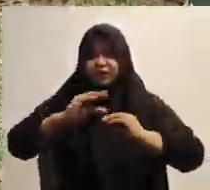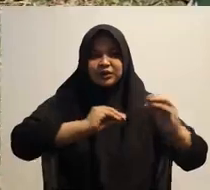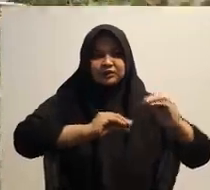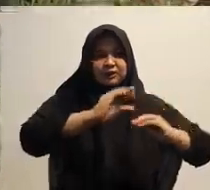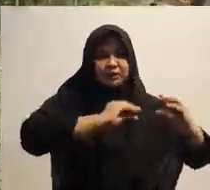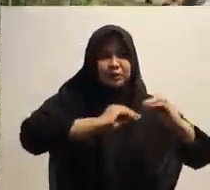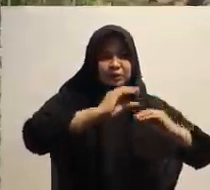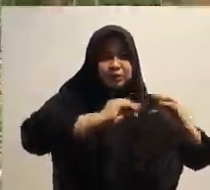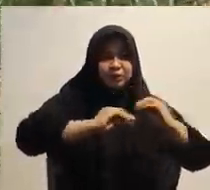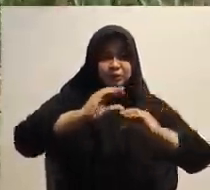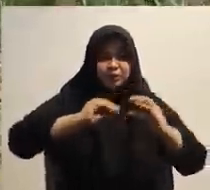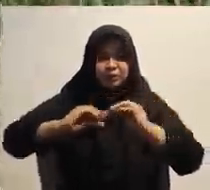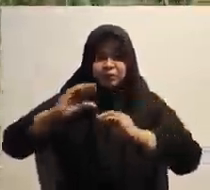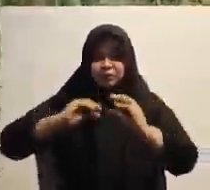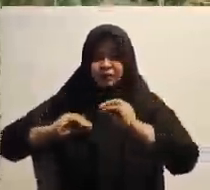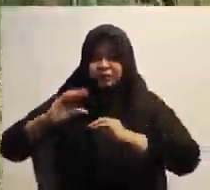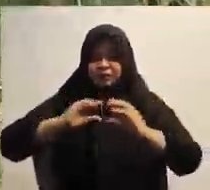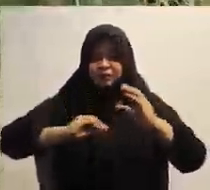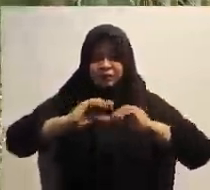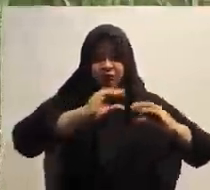pakan.